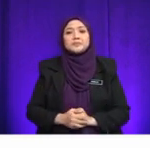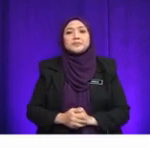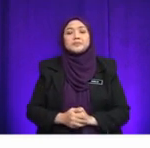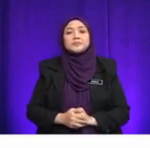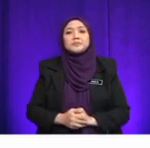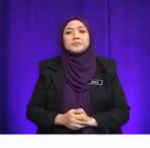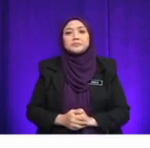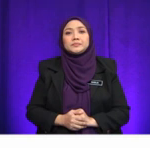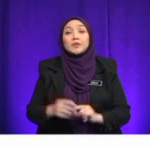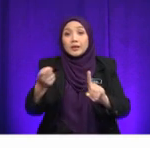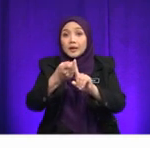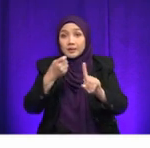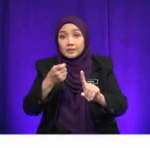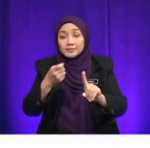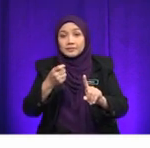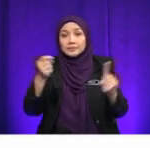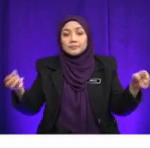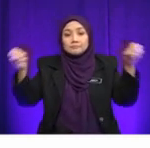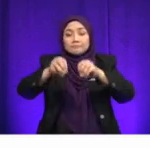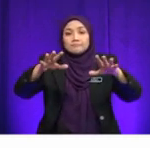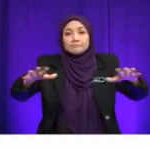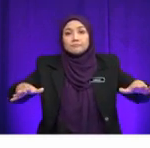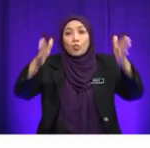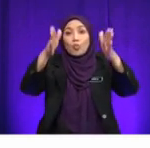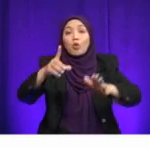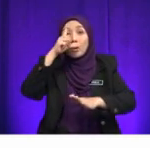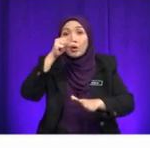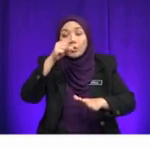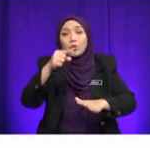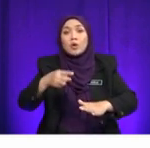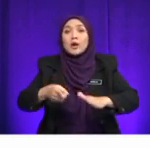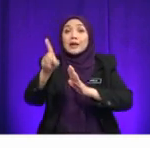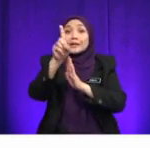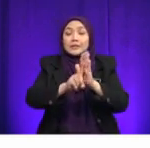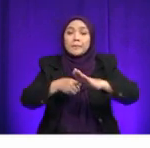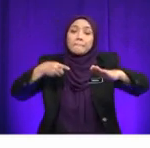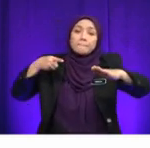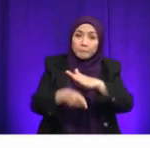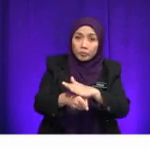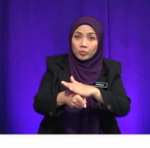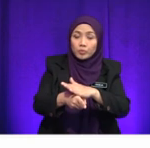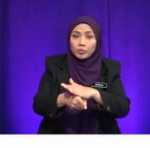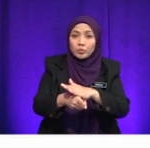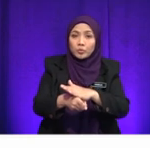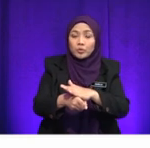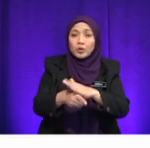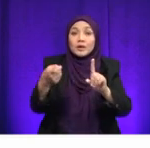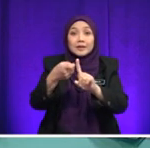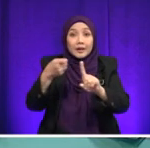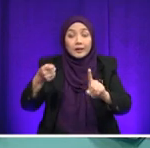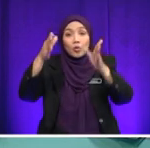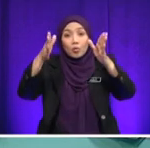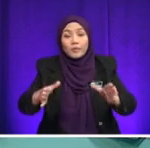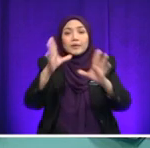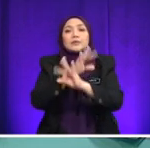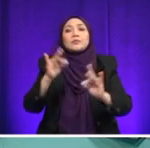daripada tindakan yang telah dilakukan maksudnya konflik yang yang timbul dalam kalangan penduduk ini